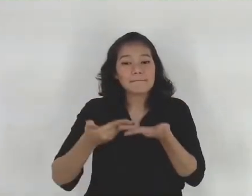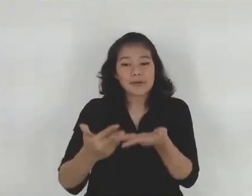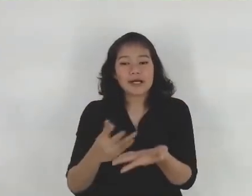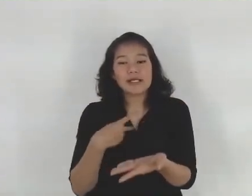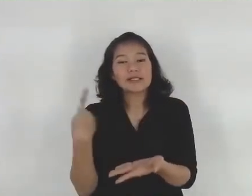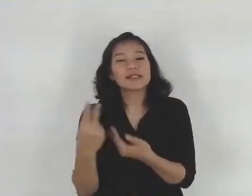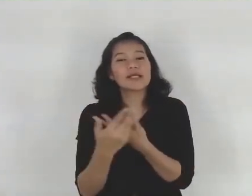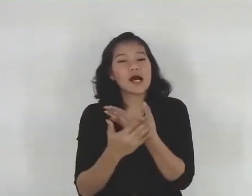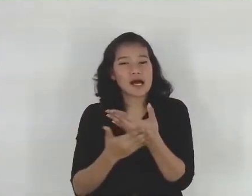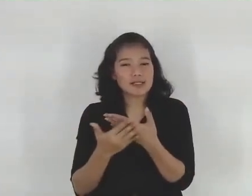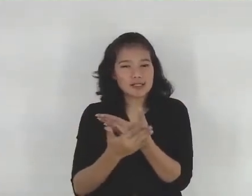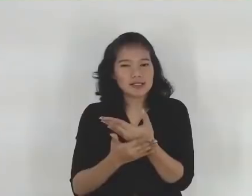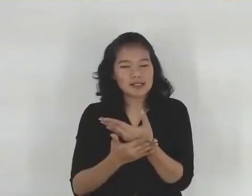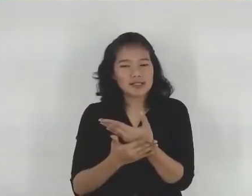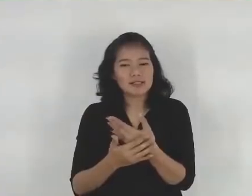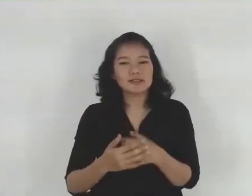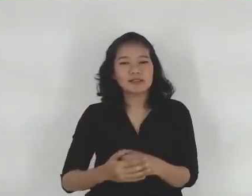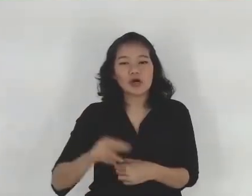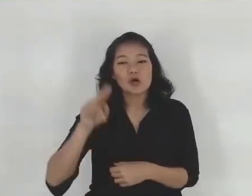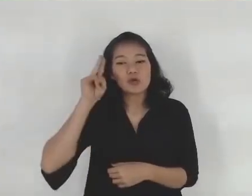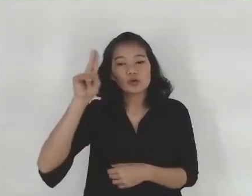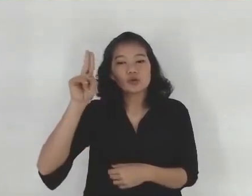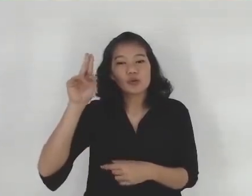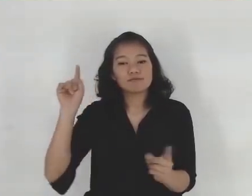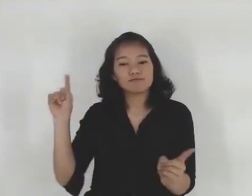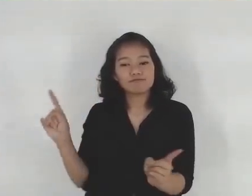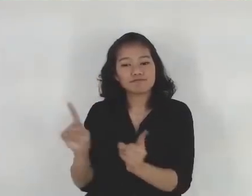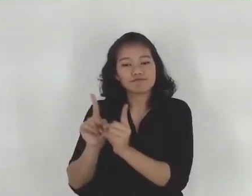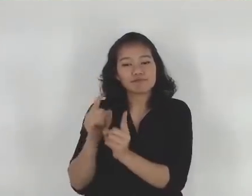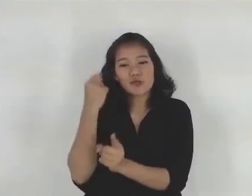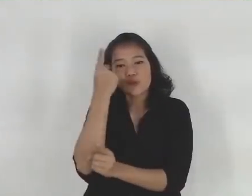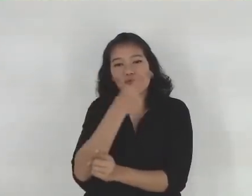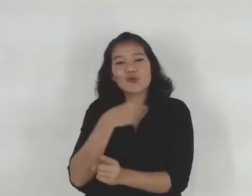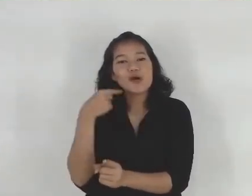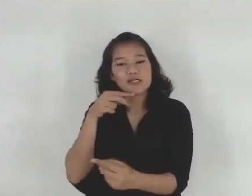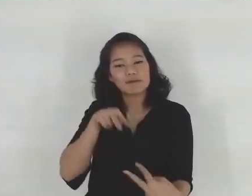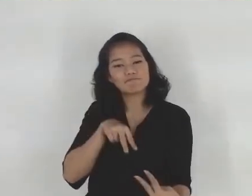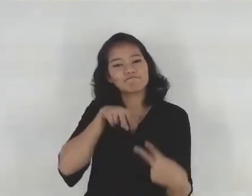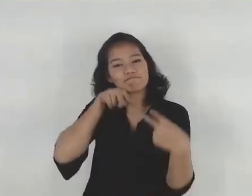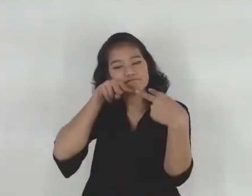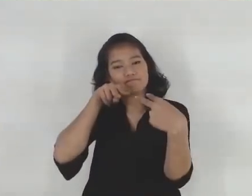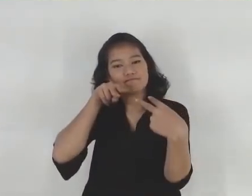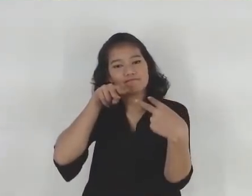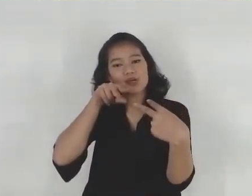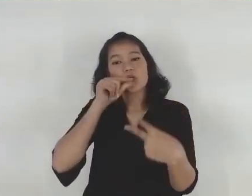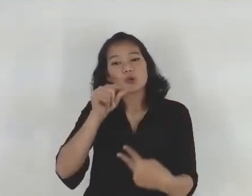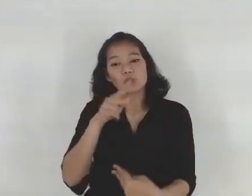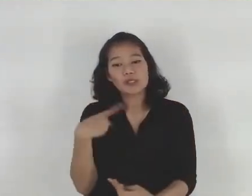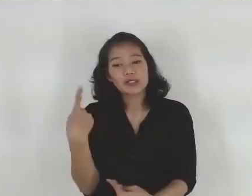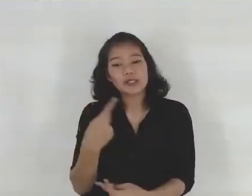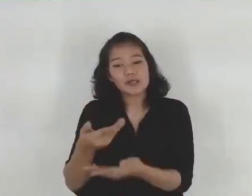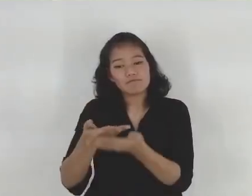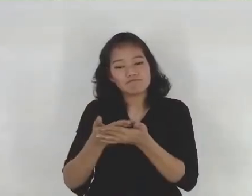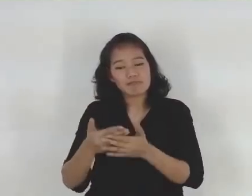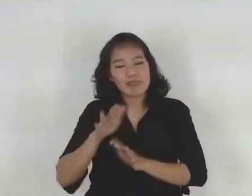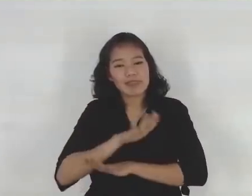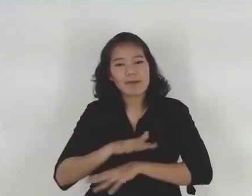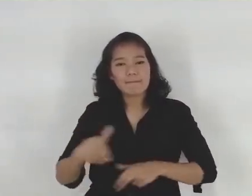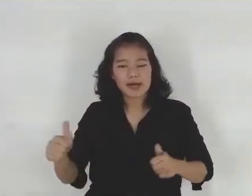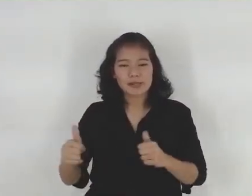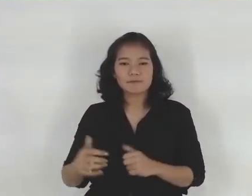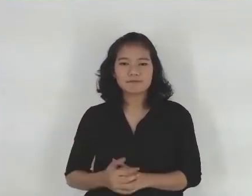kita kasih karunia Tuhan menghadapkan wajahnya kepada kita dan memberi kita damai